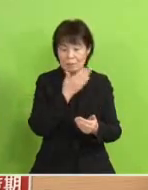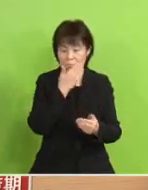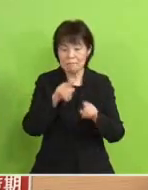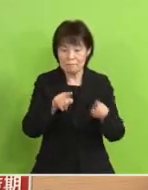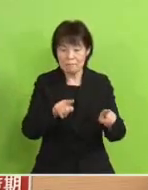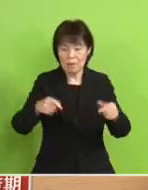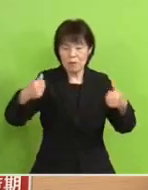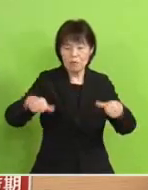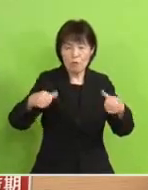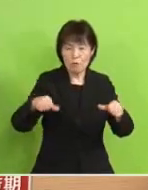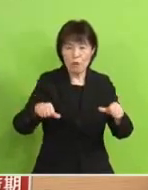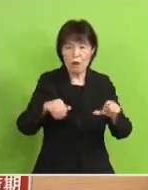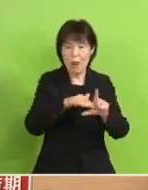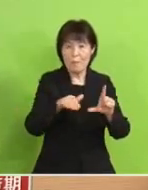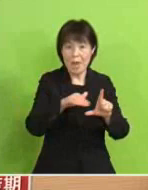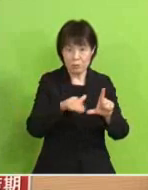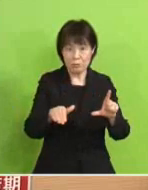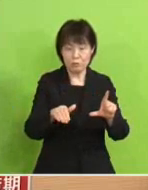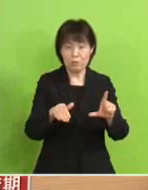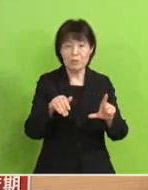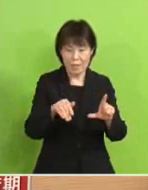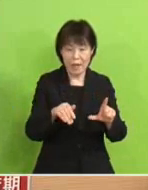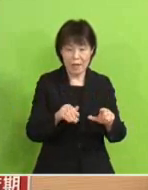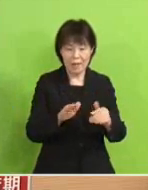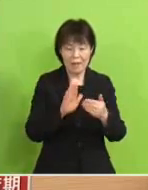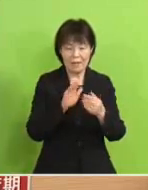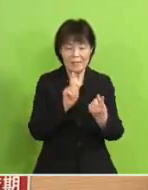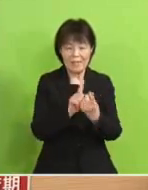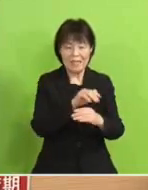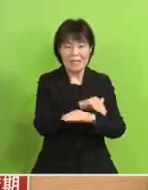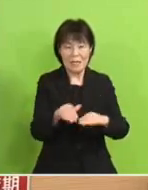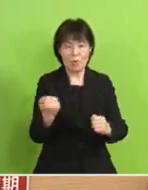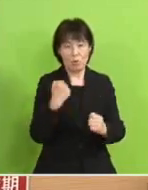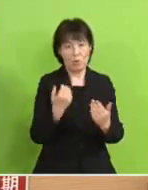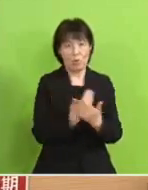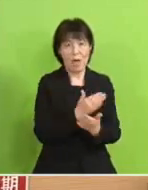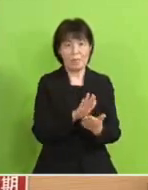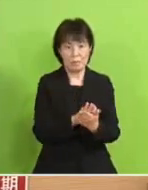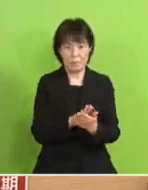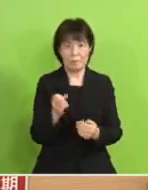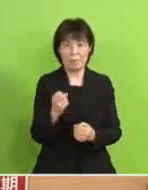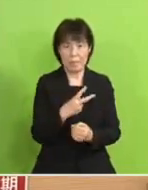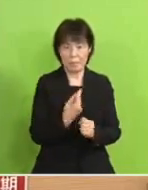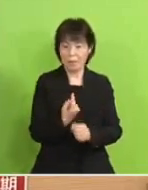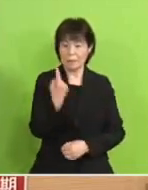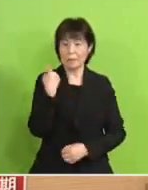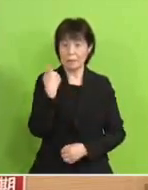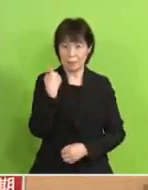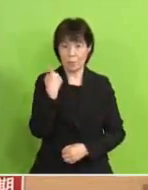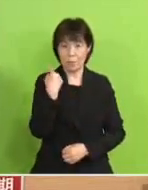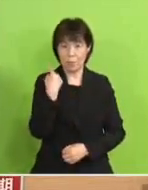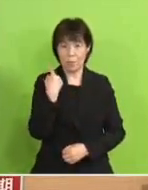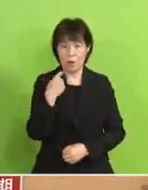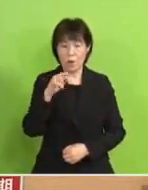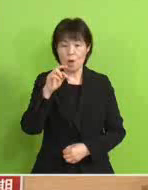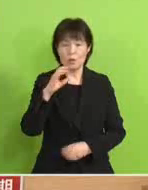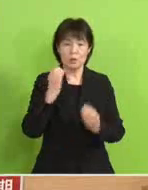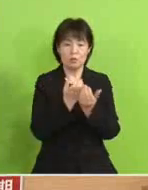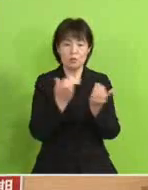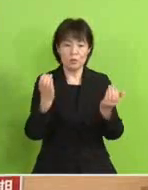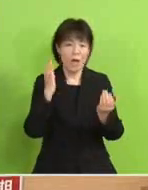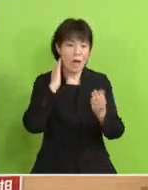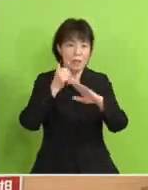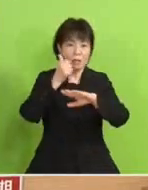レベルまで感染対策を強化させていただきたいと思います。また昨日、菅総理